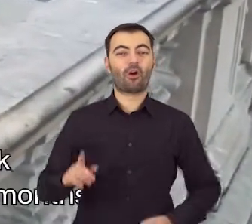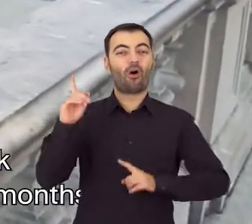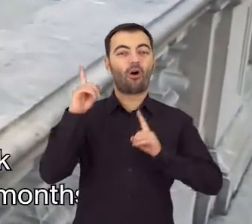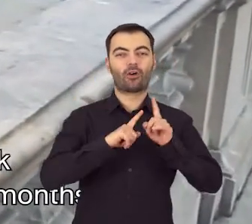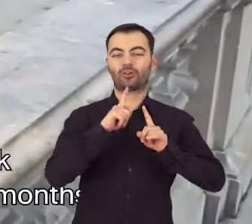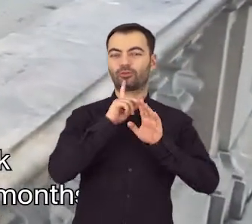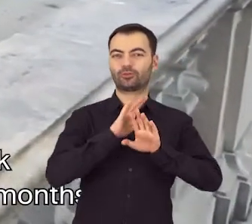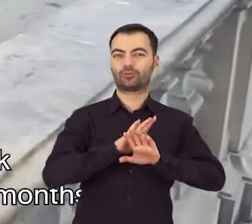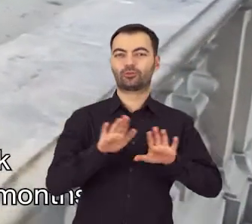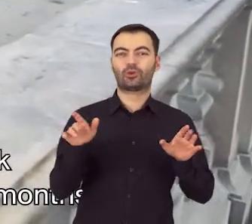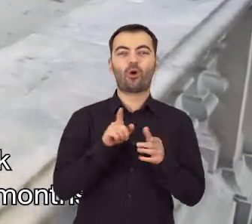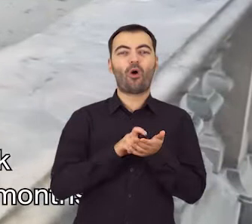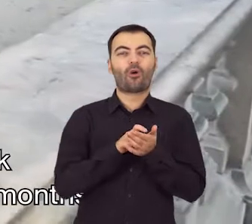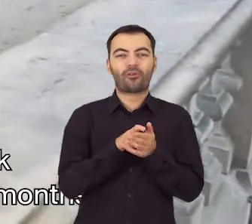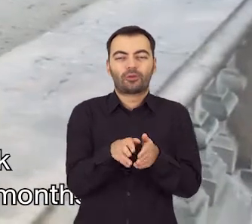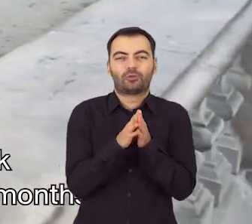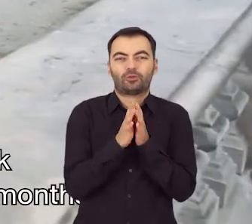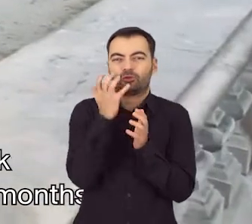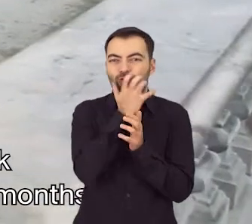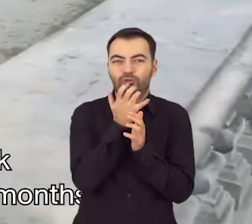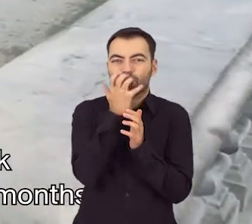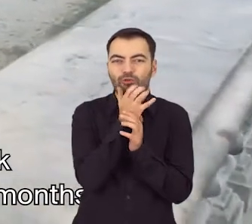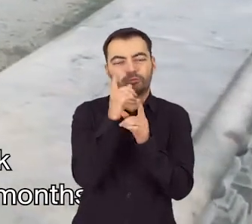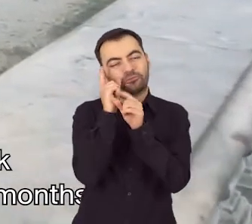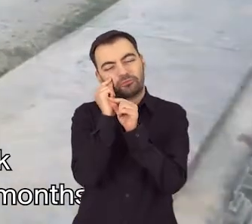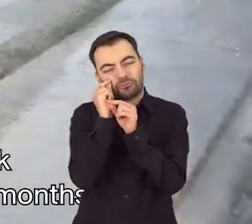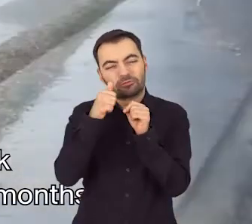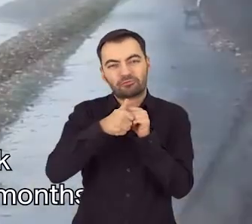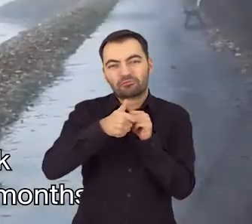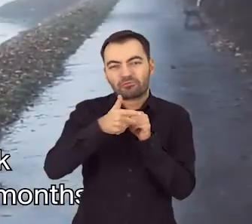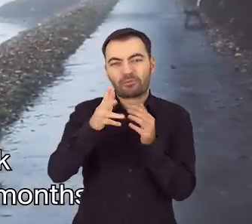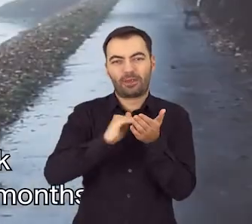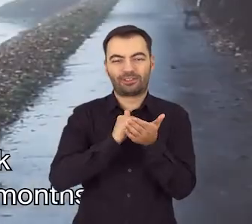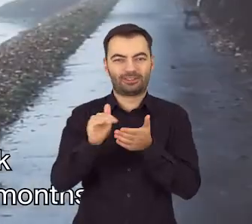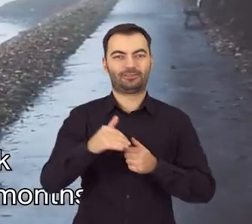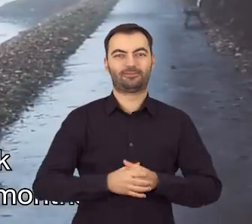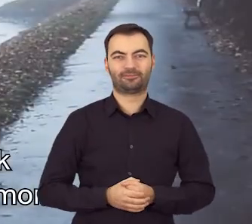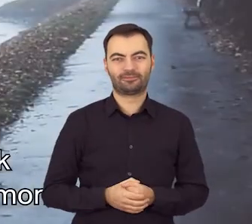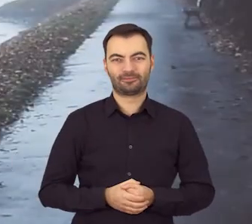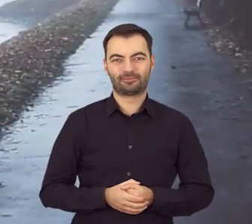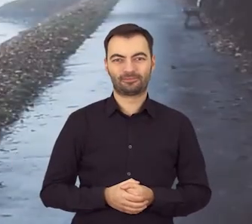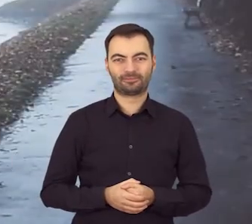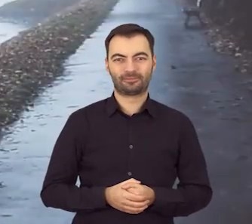Ucichły ogrody. Owady schowały się do ciepłych kryjówek, w których prześpią następne miesiące.